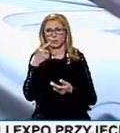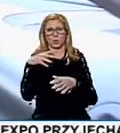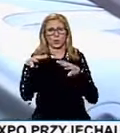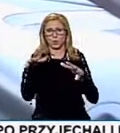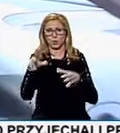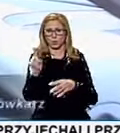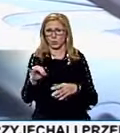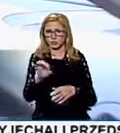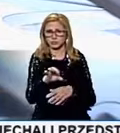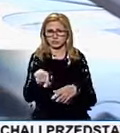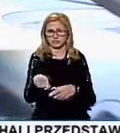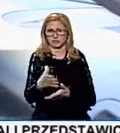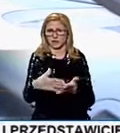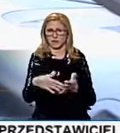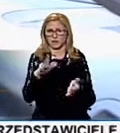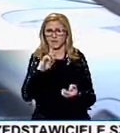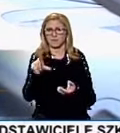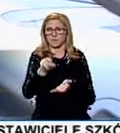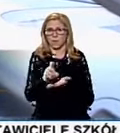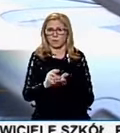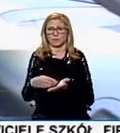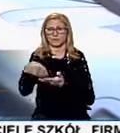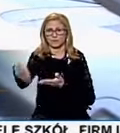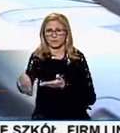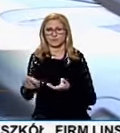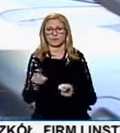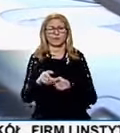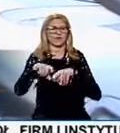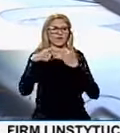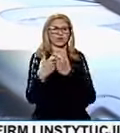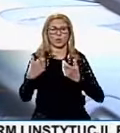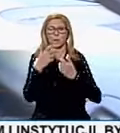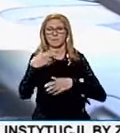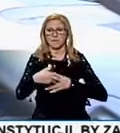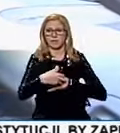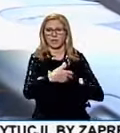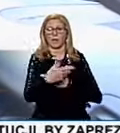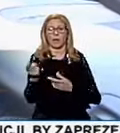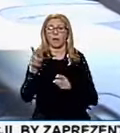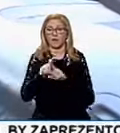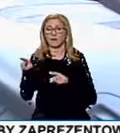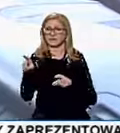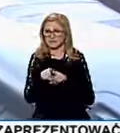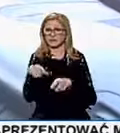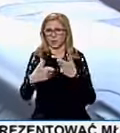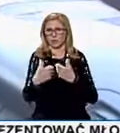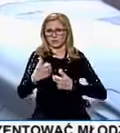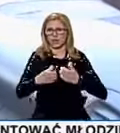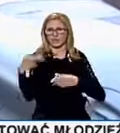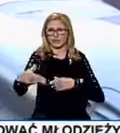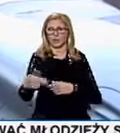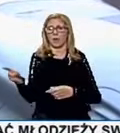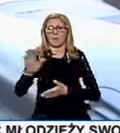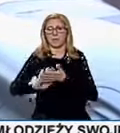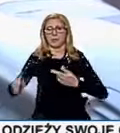bardzo wysoki ZUS w tym kraju, podatek, proszę pana, robić wszystkie badania, skoro ten sam zawód ktoś robi